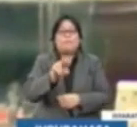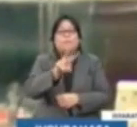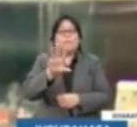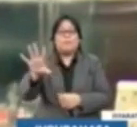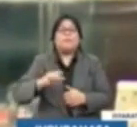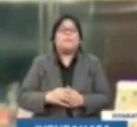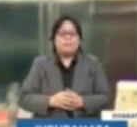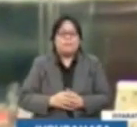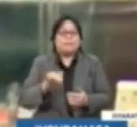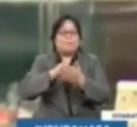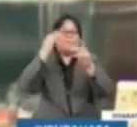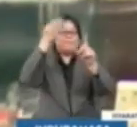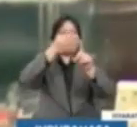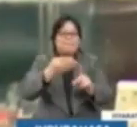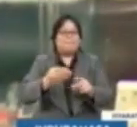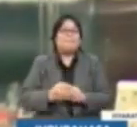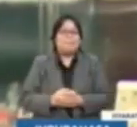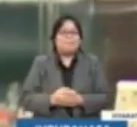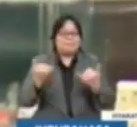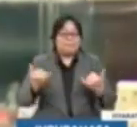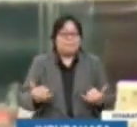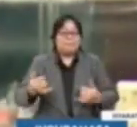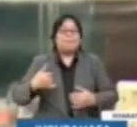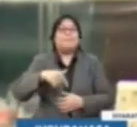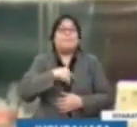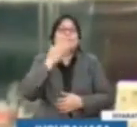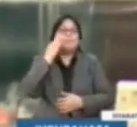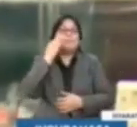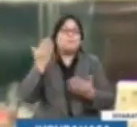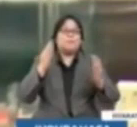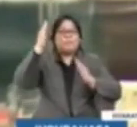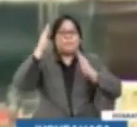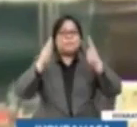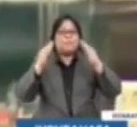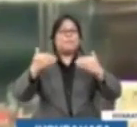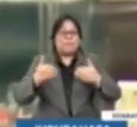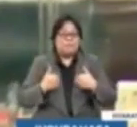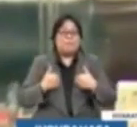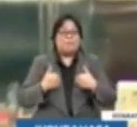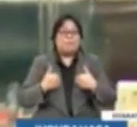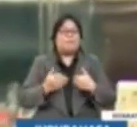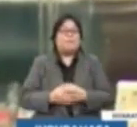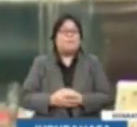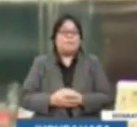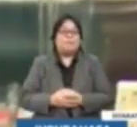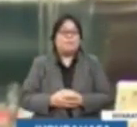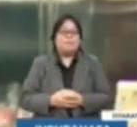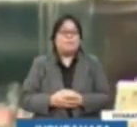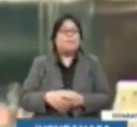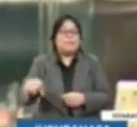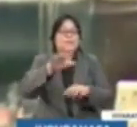2025 ini yang sasarannya Agan pada ketika ini kita tahu Malaysia mendapat tempat dihati